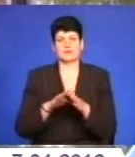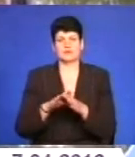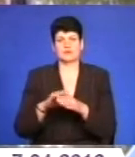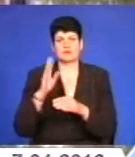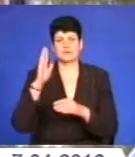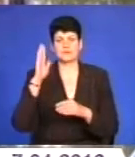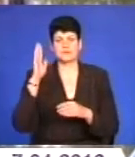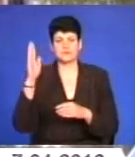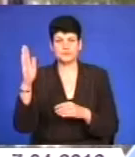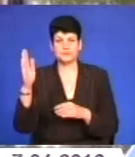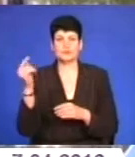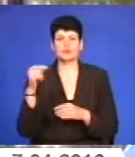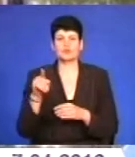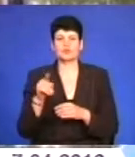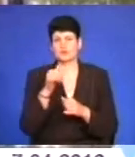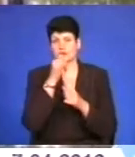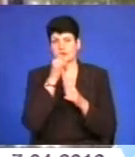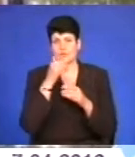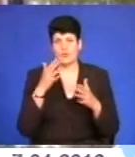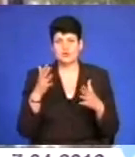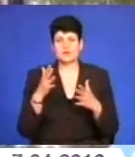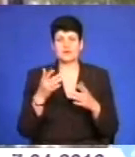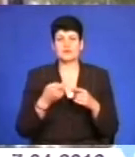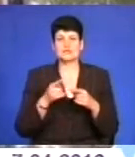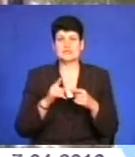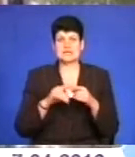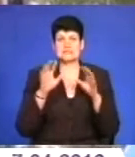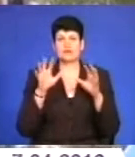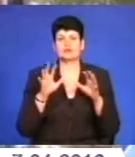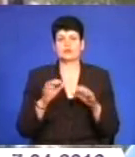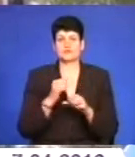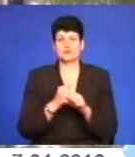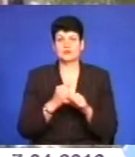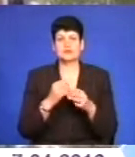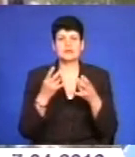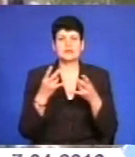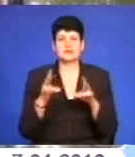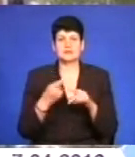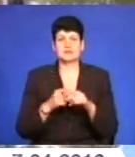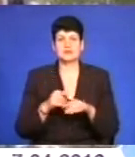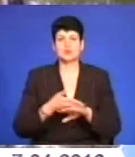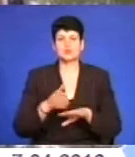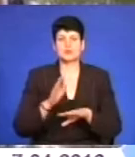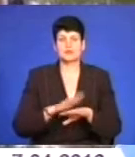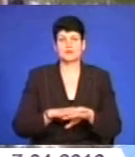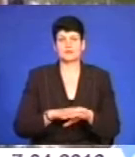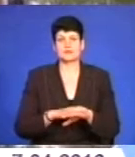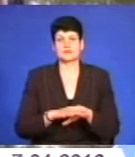що якщо неможливо це законодавчо, то не треба ускладнювати ще